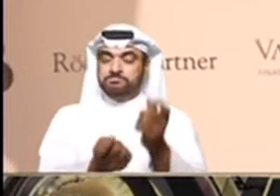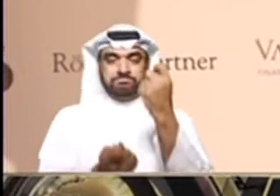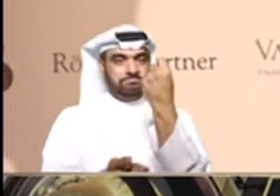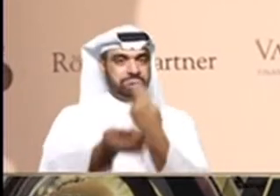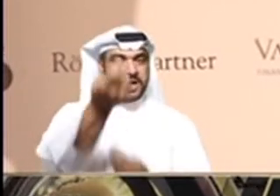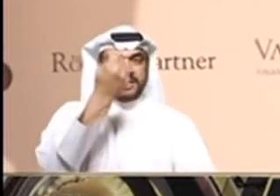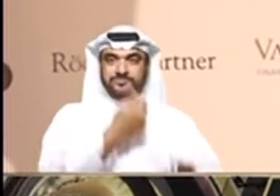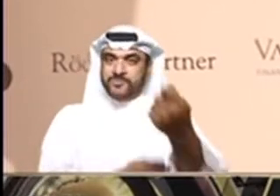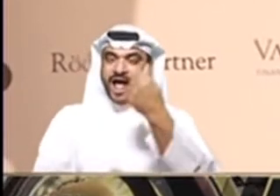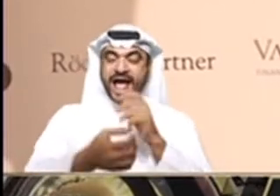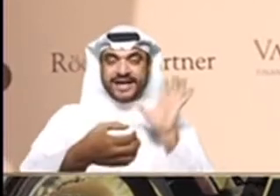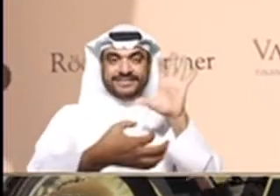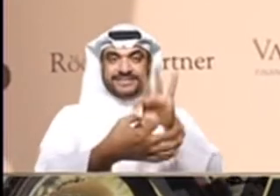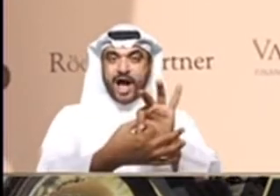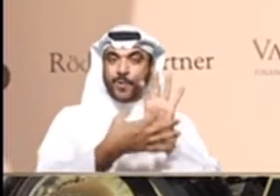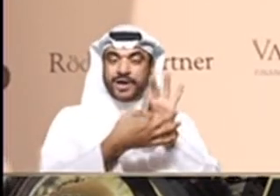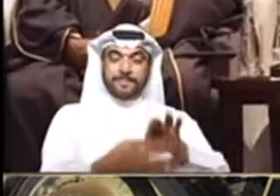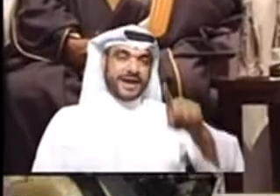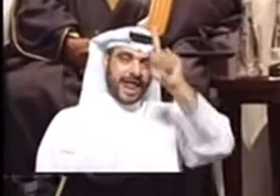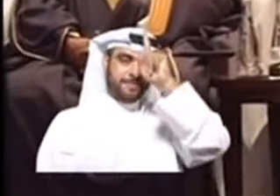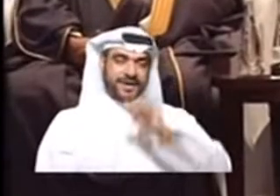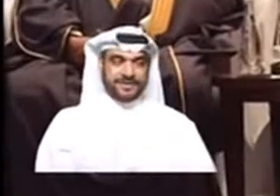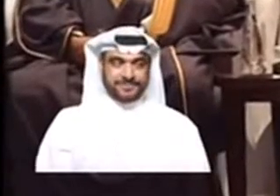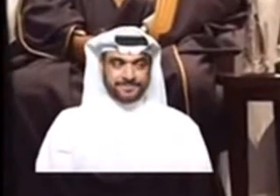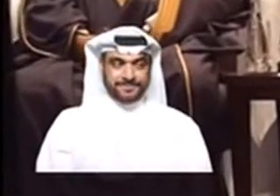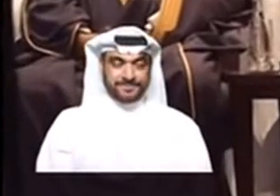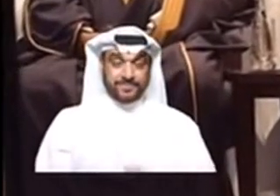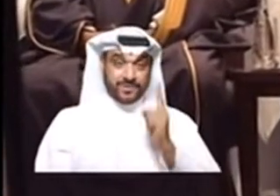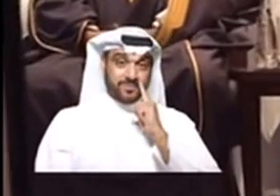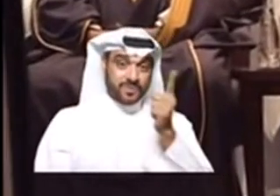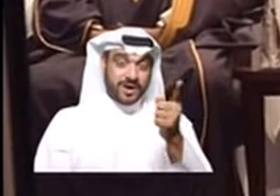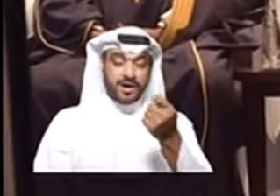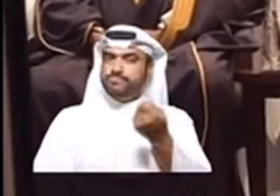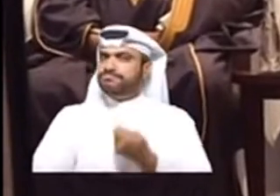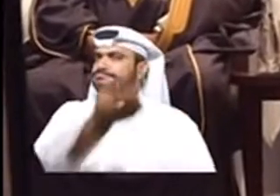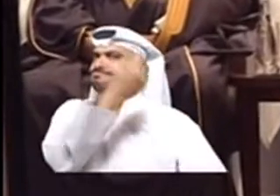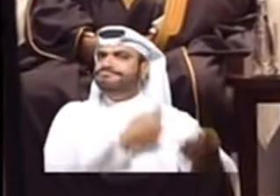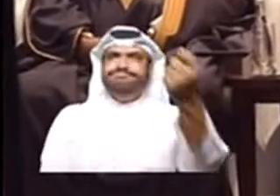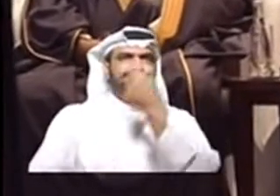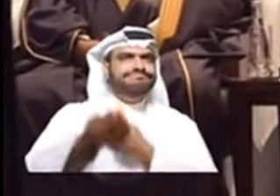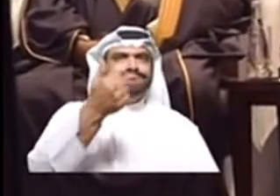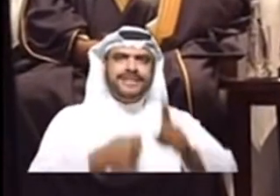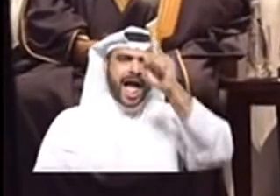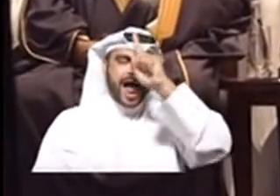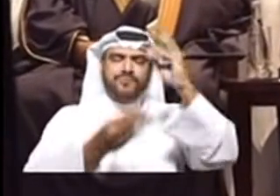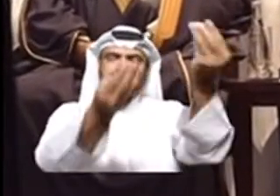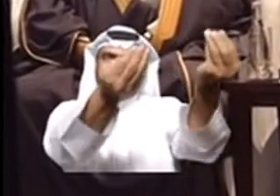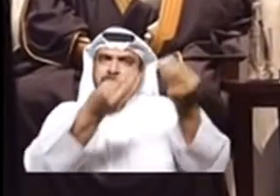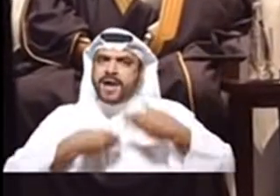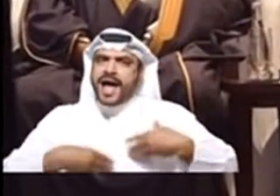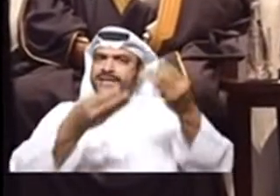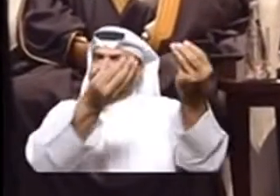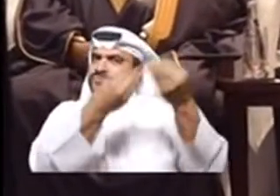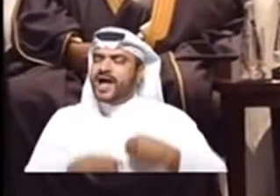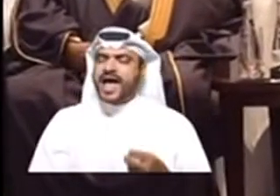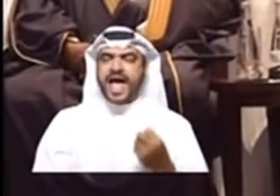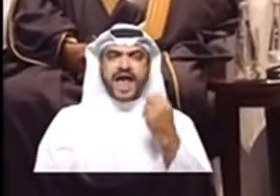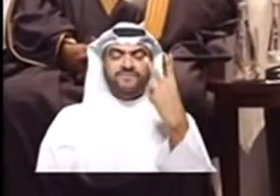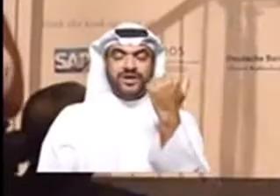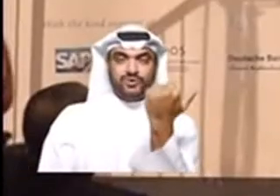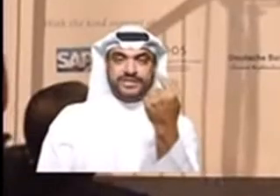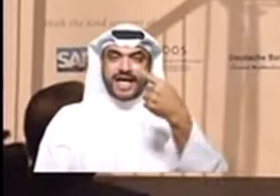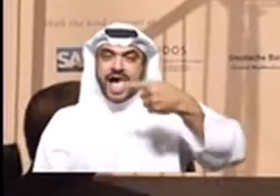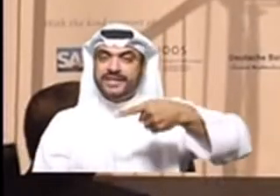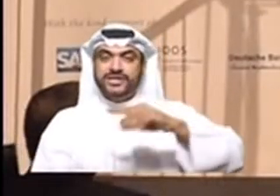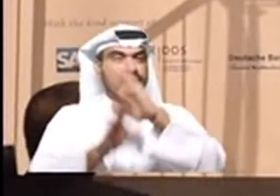الكبير مع ألمانيا الاتحادية. وبلغت قيمة الصادرات الألمانية إلى دولة الكويت عام 2016